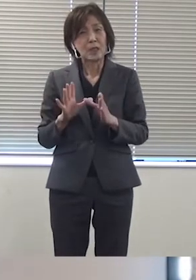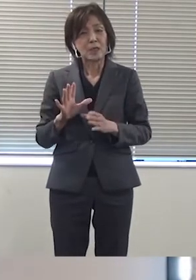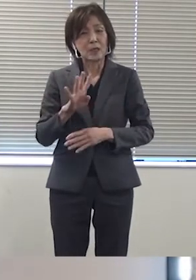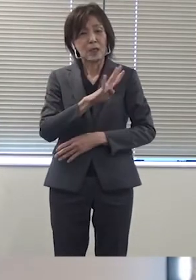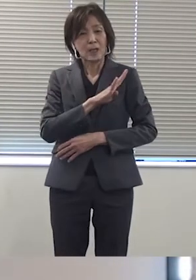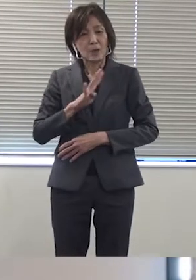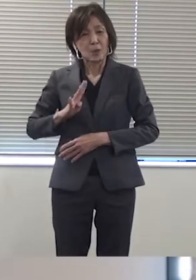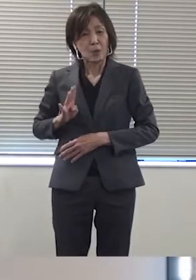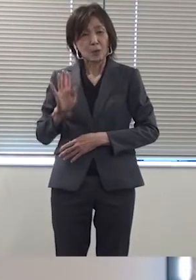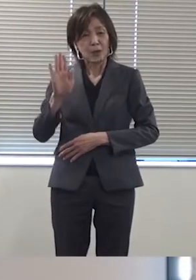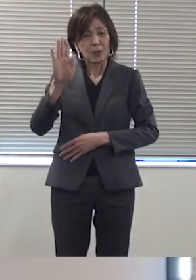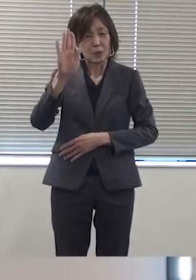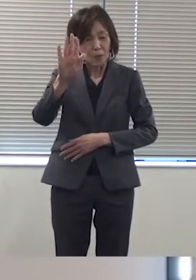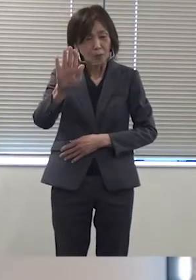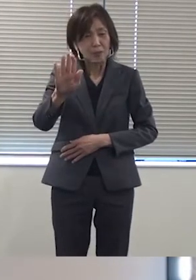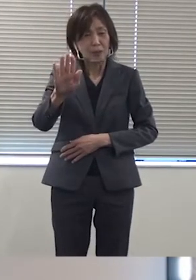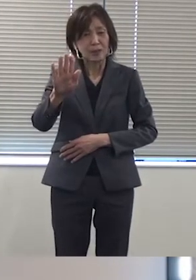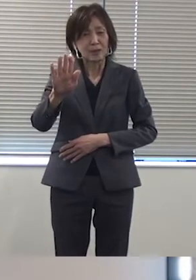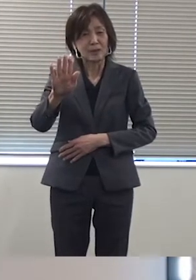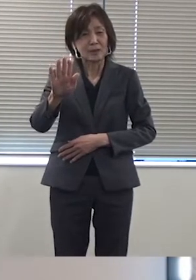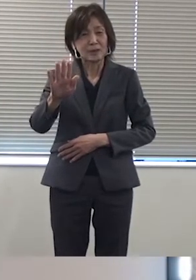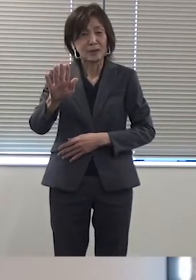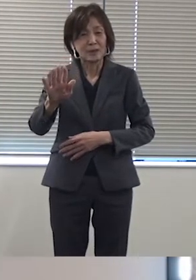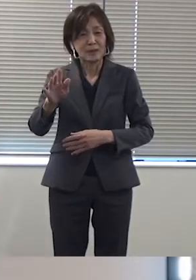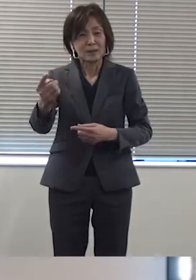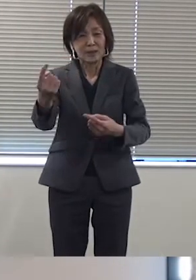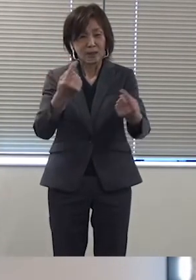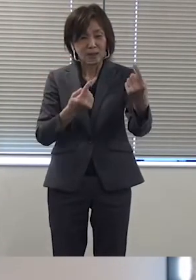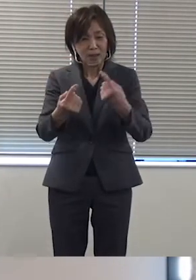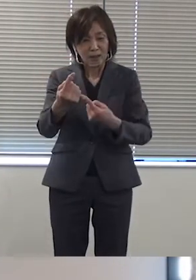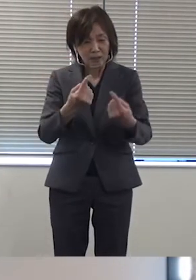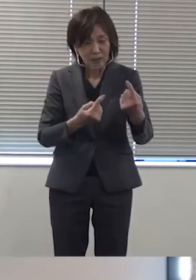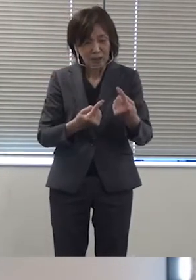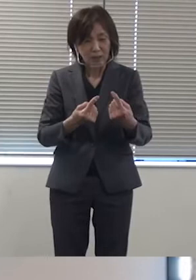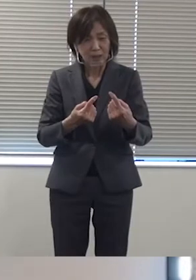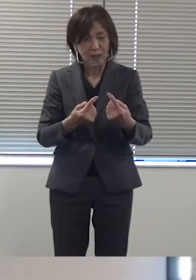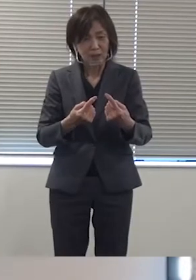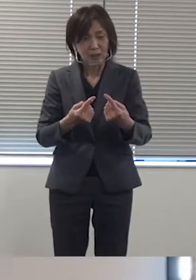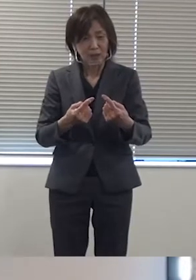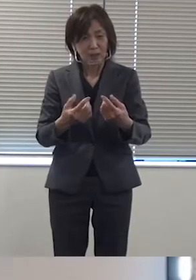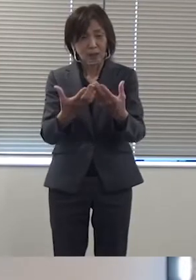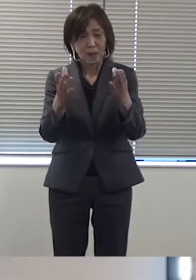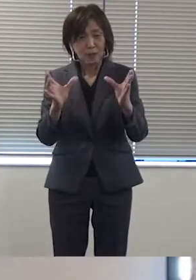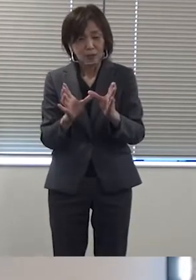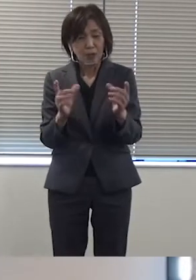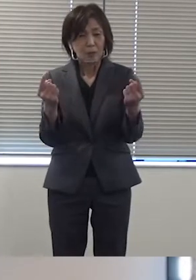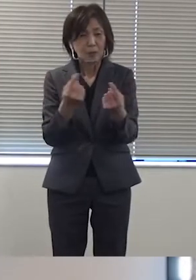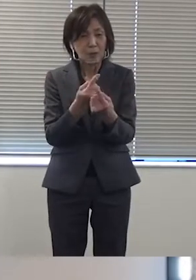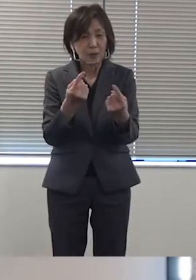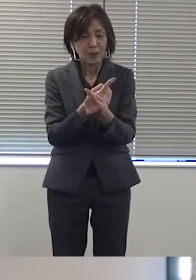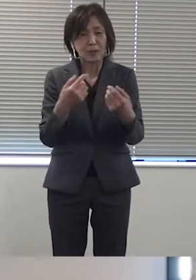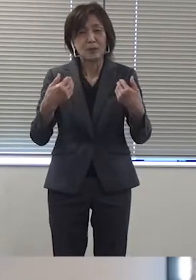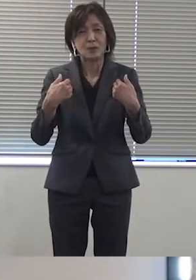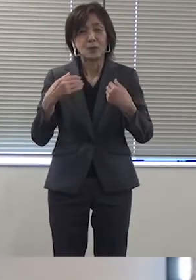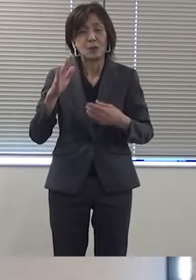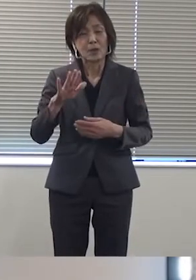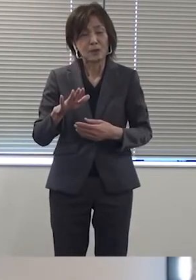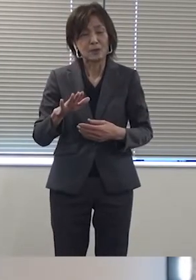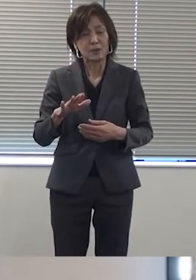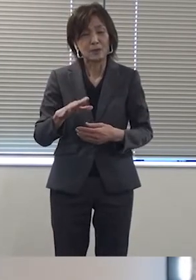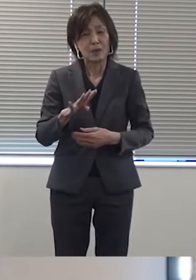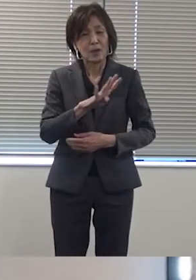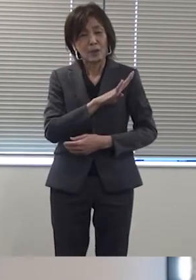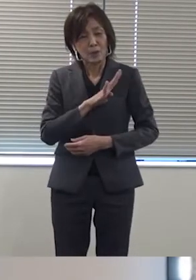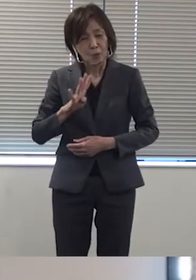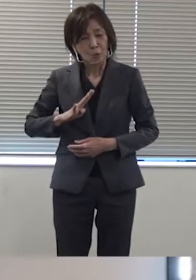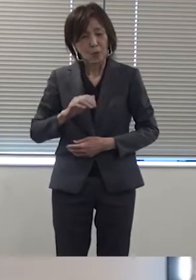という感じで、まあ、4日後か5日後くらいだと思いますが、でそれと長期潜水の場合はあのボートを持ってく